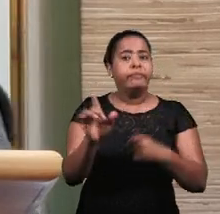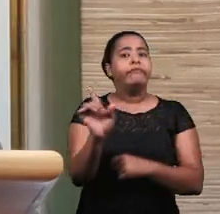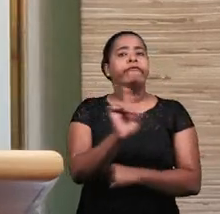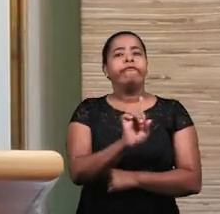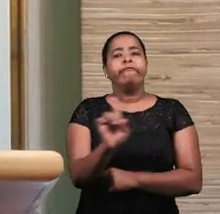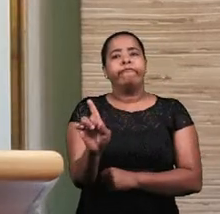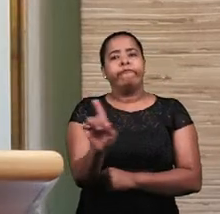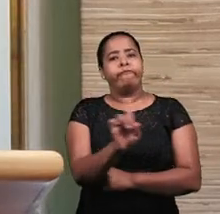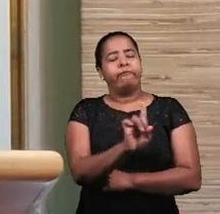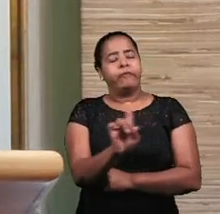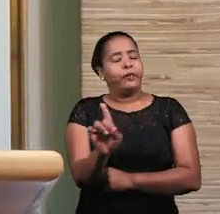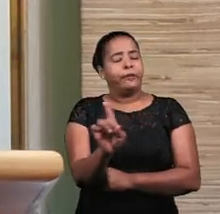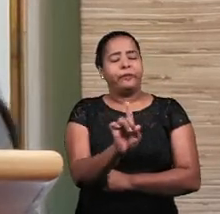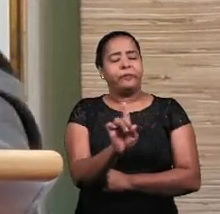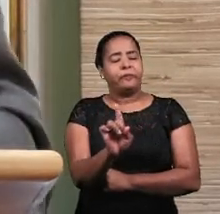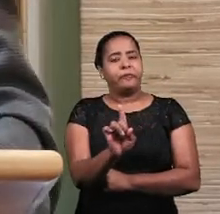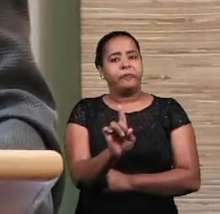ici.